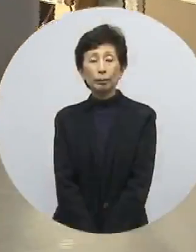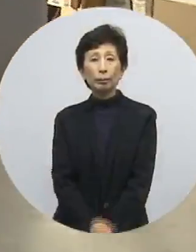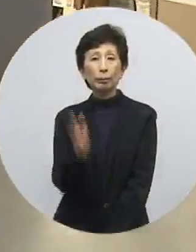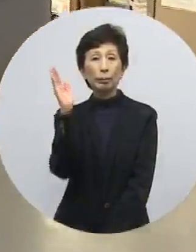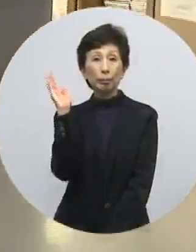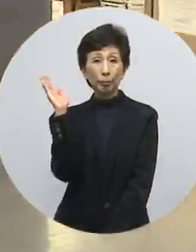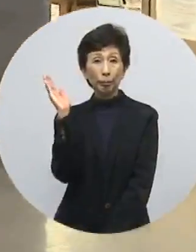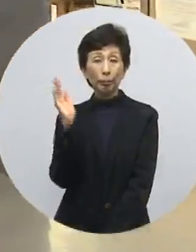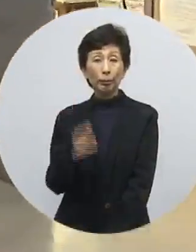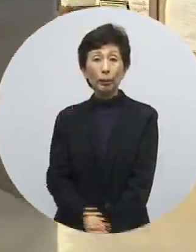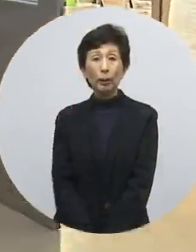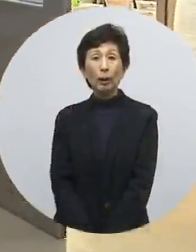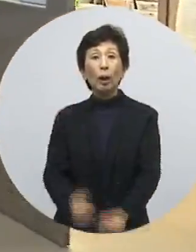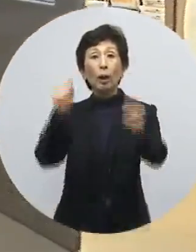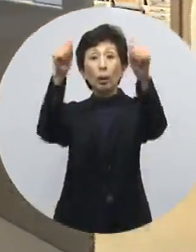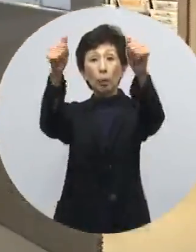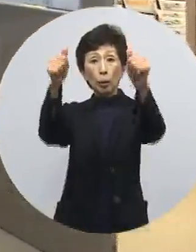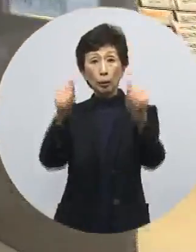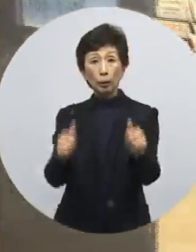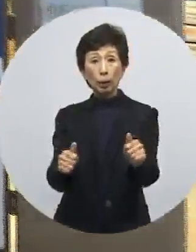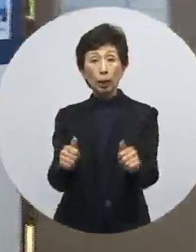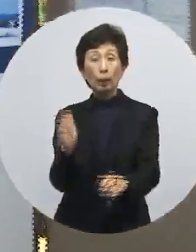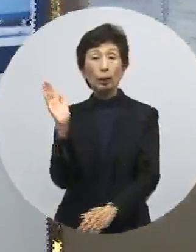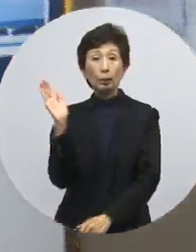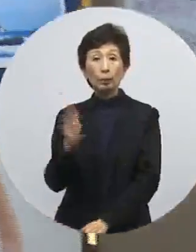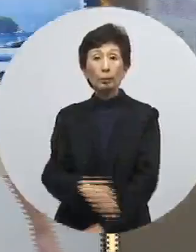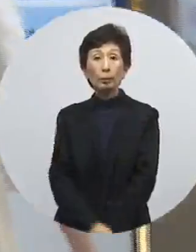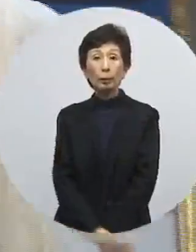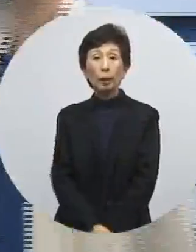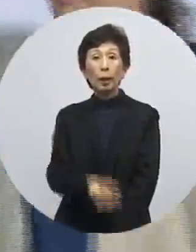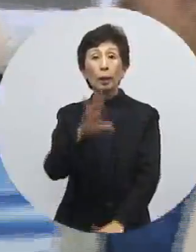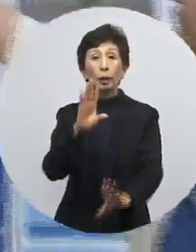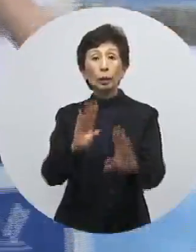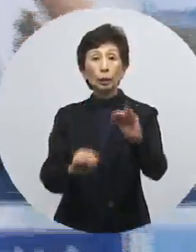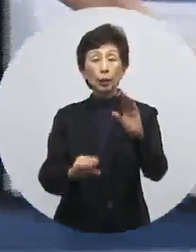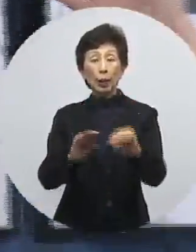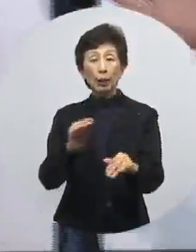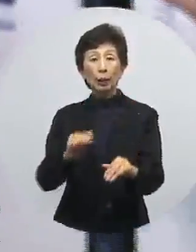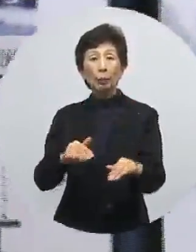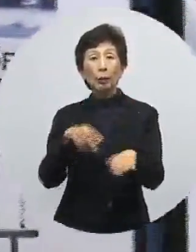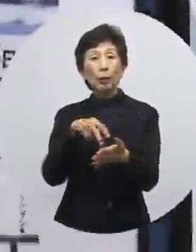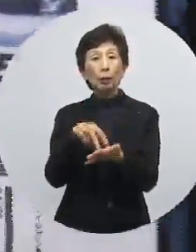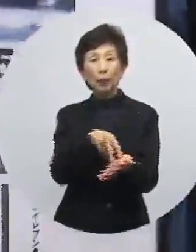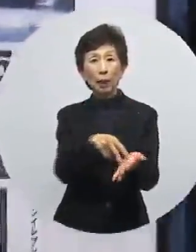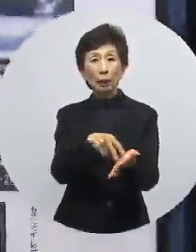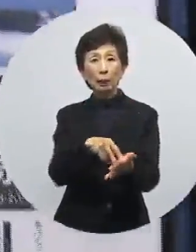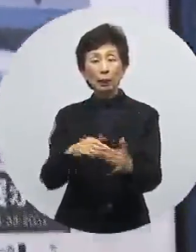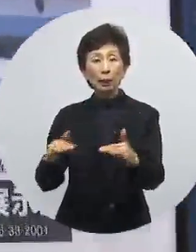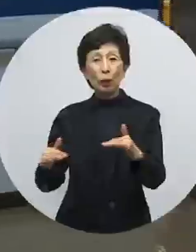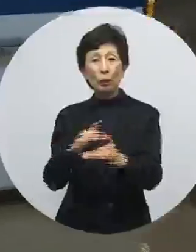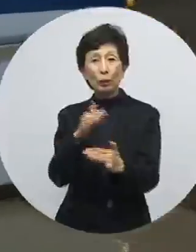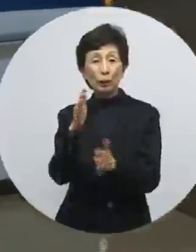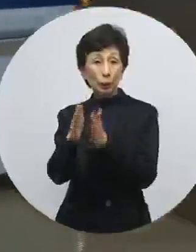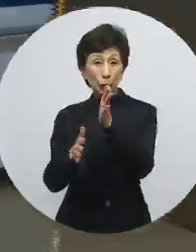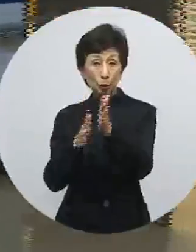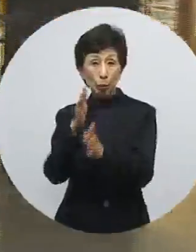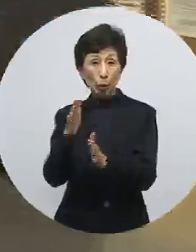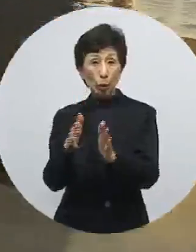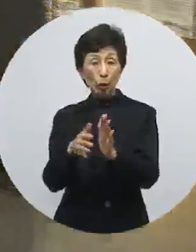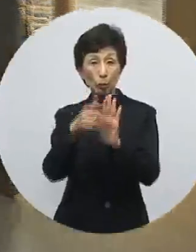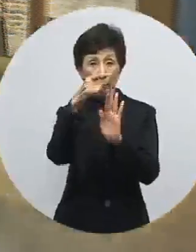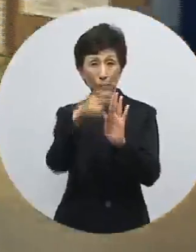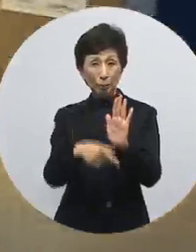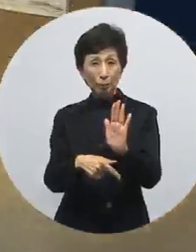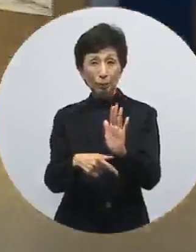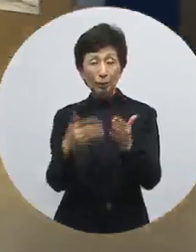こちらにポスターがありますね。鵠沼のサーフィンとビーチスポーツ、ここで展示が